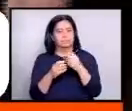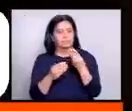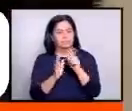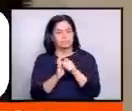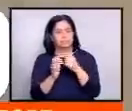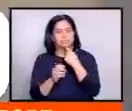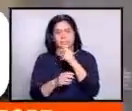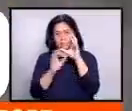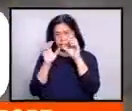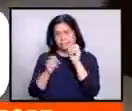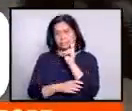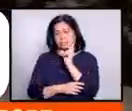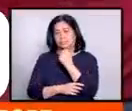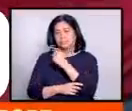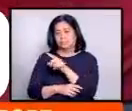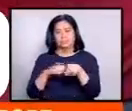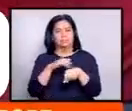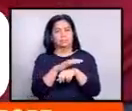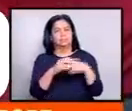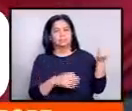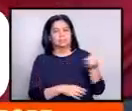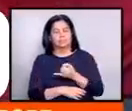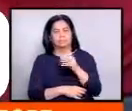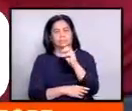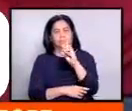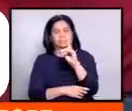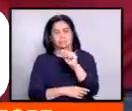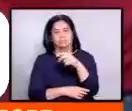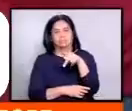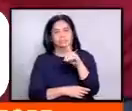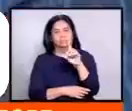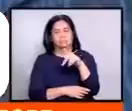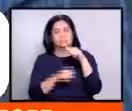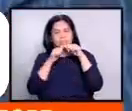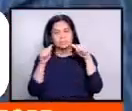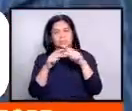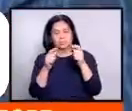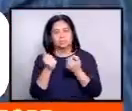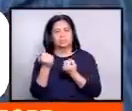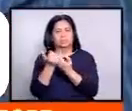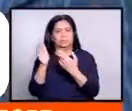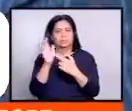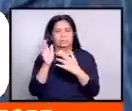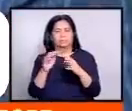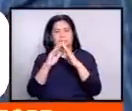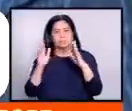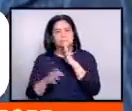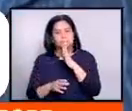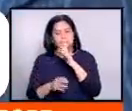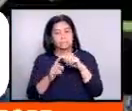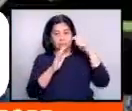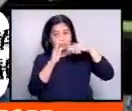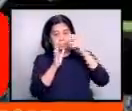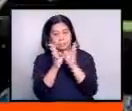ang hirit ng Pangulo kay Arroyo, nagpadala ng imbitasyon sa media ang PDP laban para i-anunsyo ang pambato nito sa pagka-speaker. Sa isang